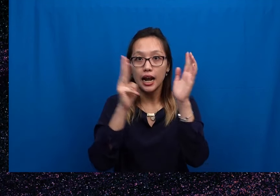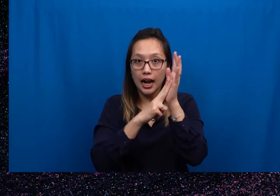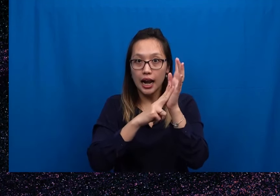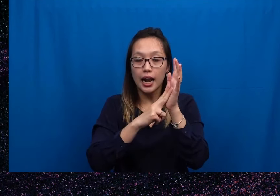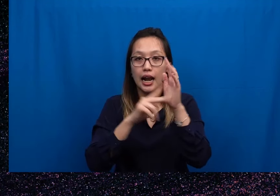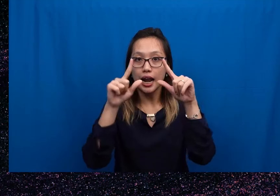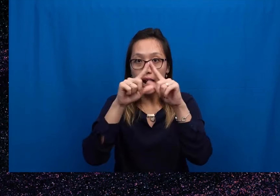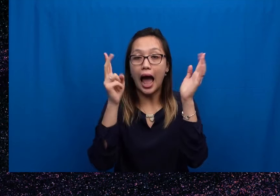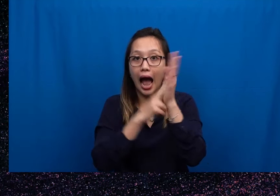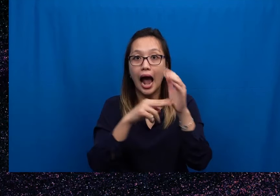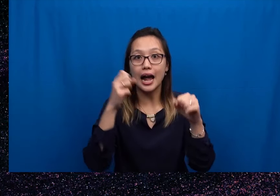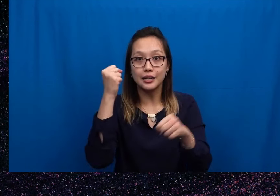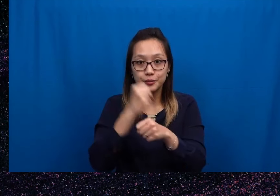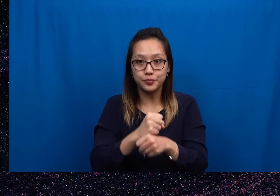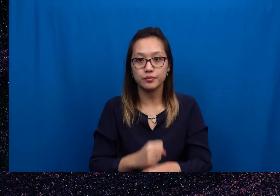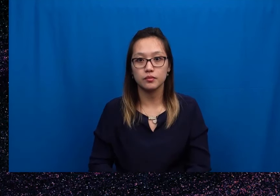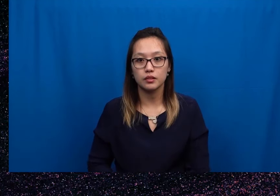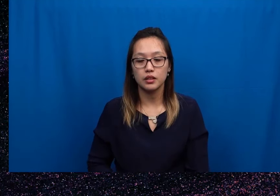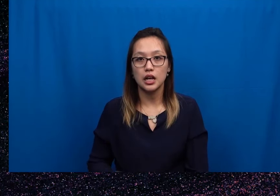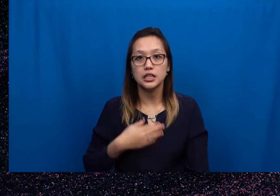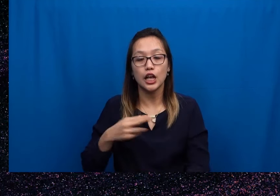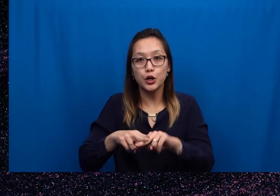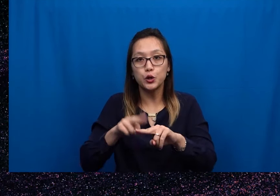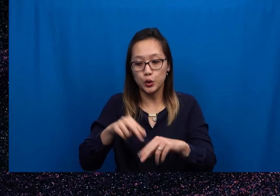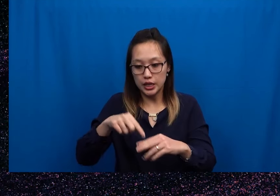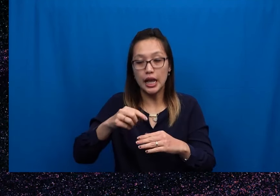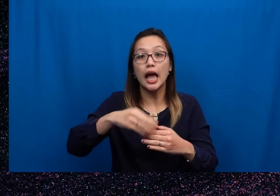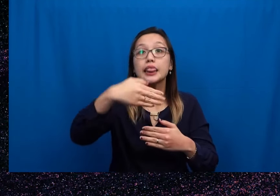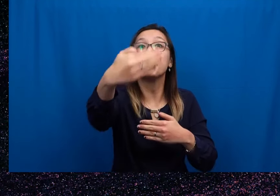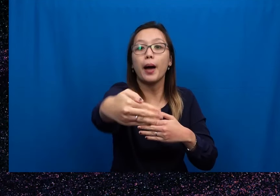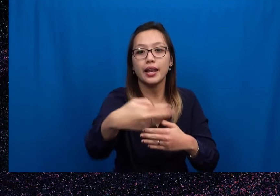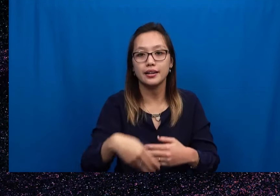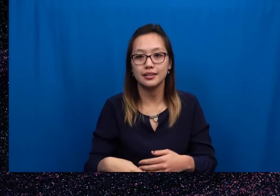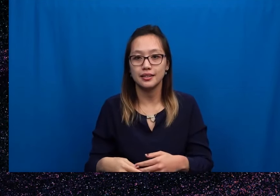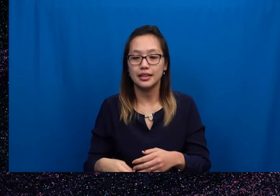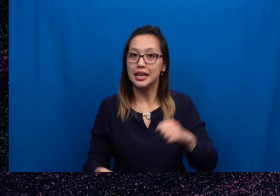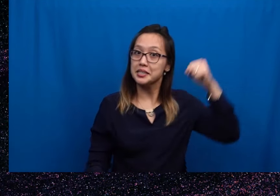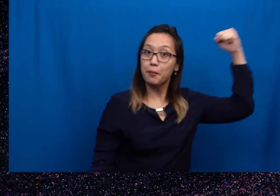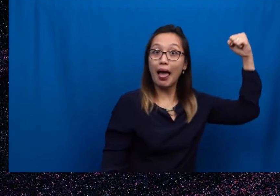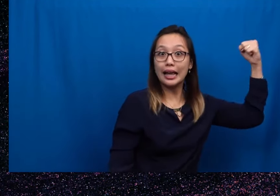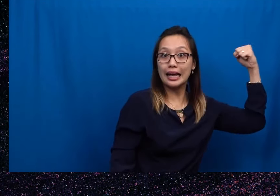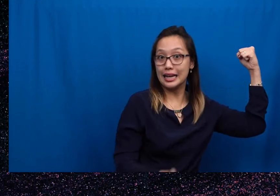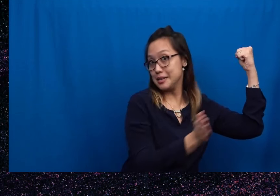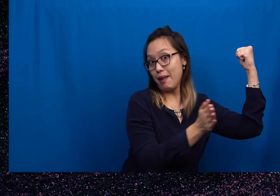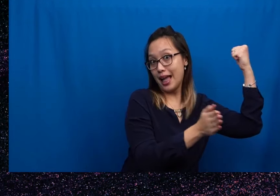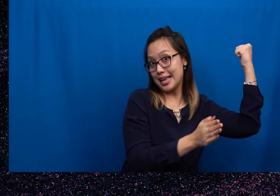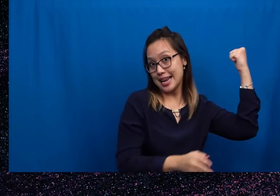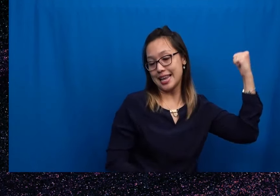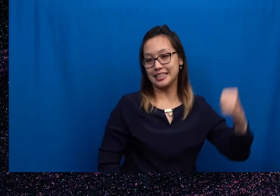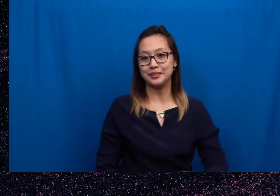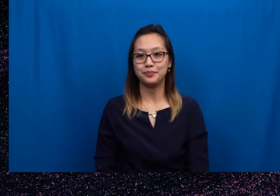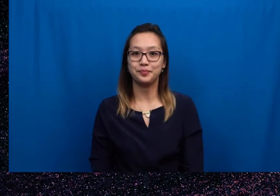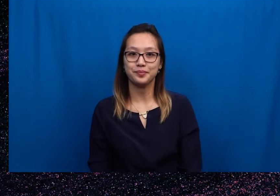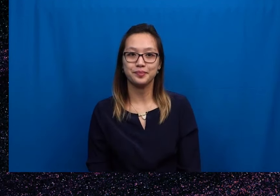Dan saya duduk di bangku paling depan, sebelah kiri, kalau pendeta menghadap ke sana, di sebelah kiri.